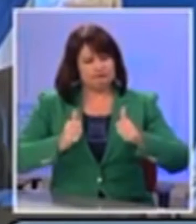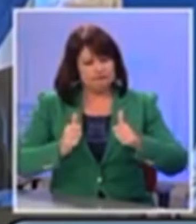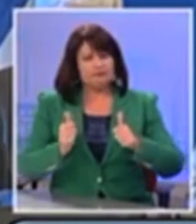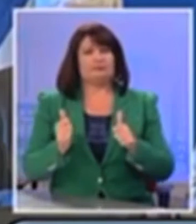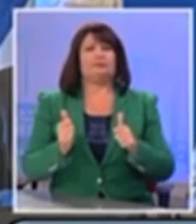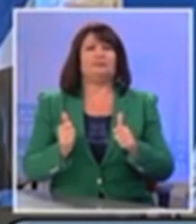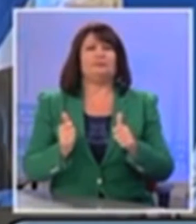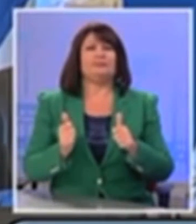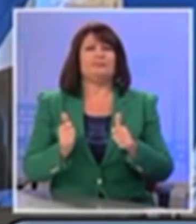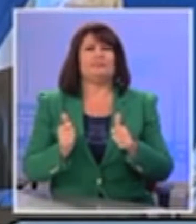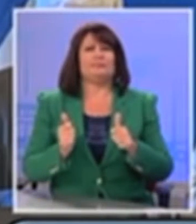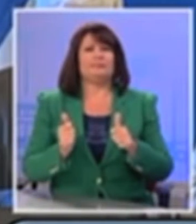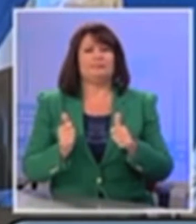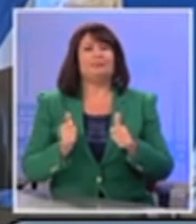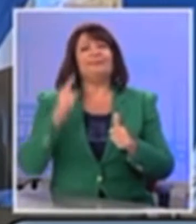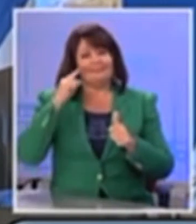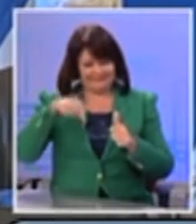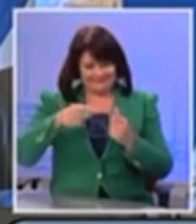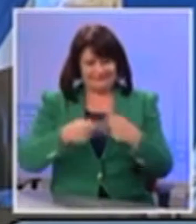sur le fait que